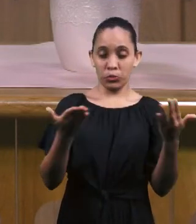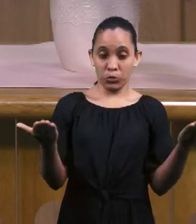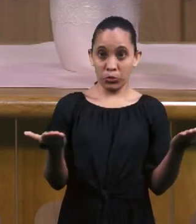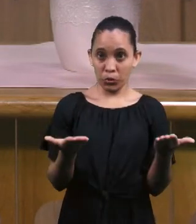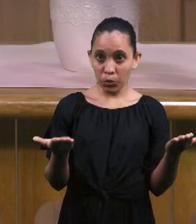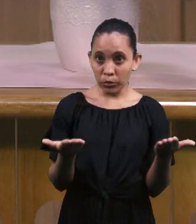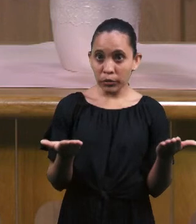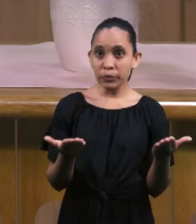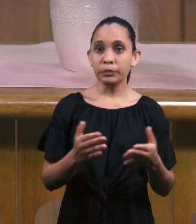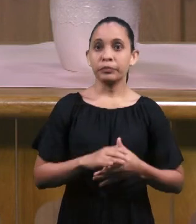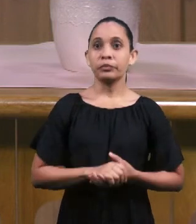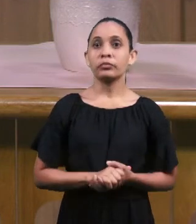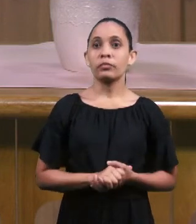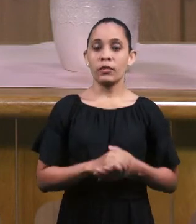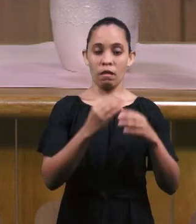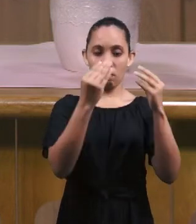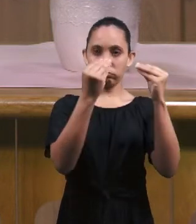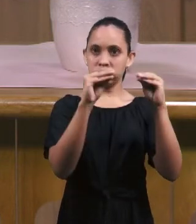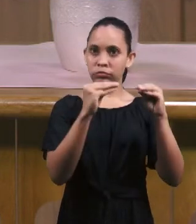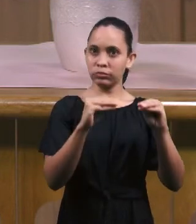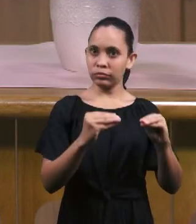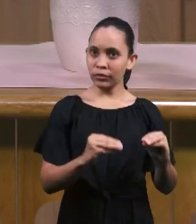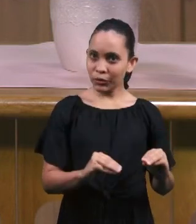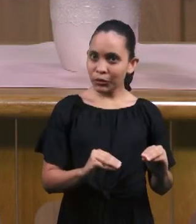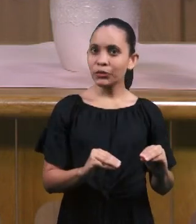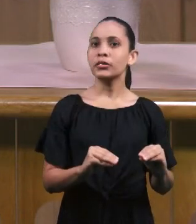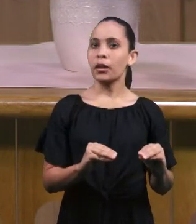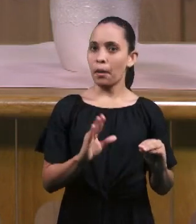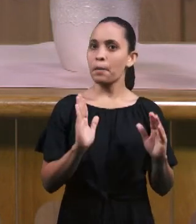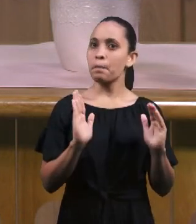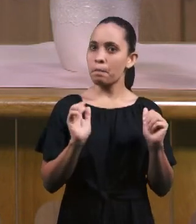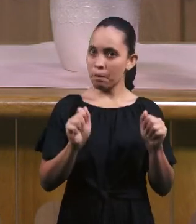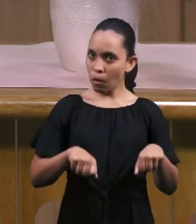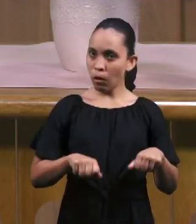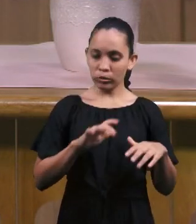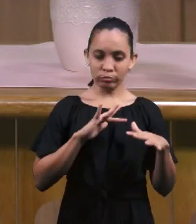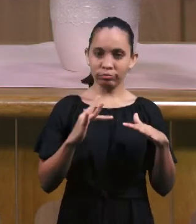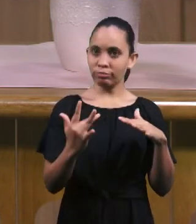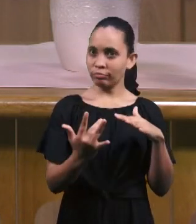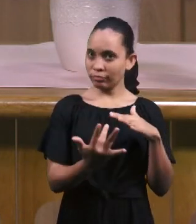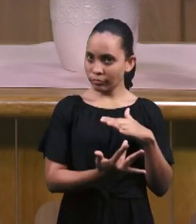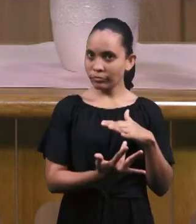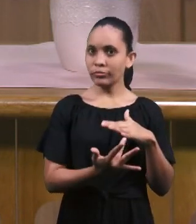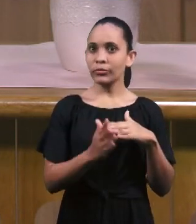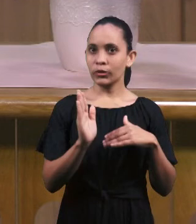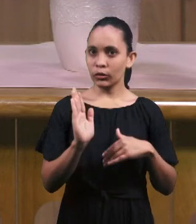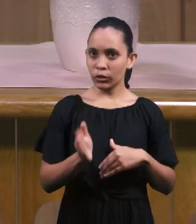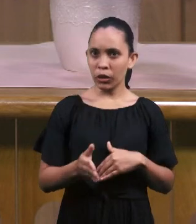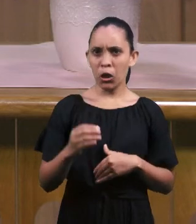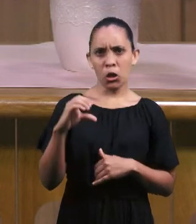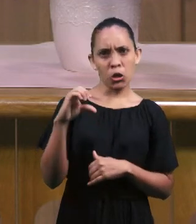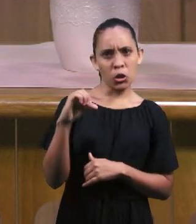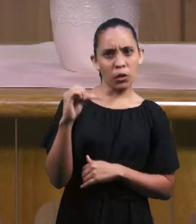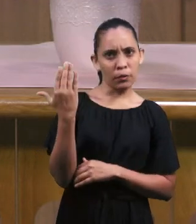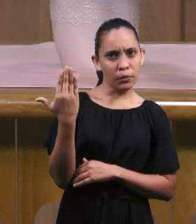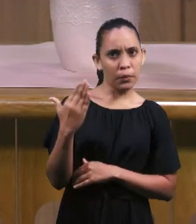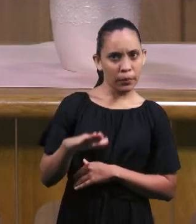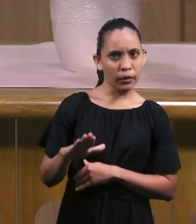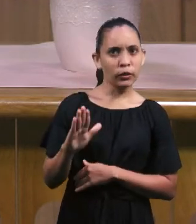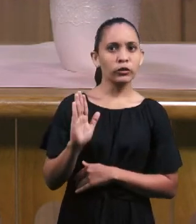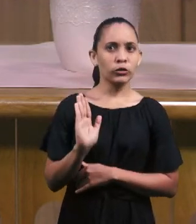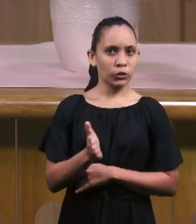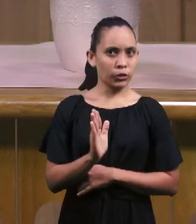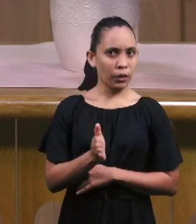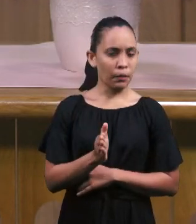ce dimanche, tout est fait et vous pouvez accéder tous les contenus à